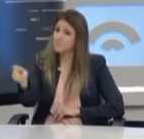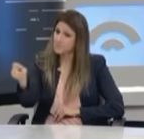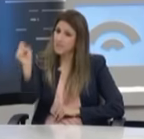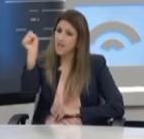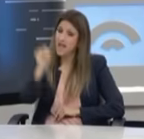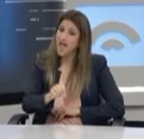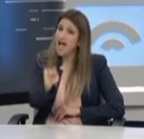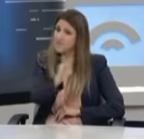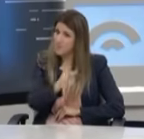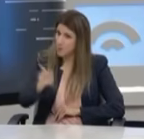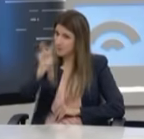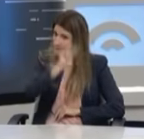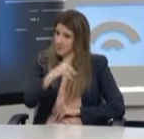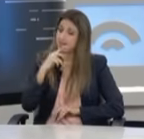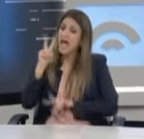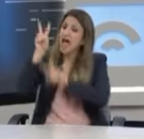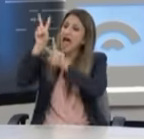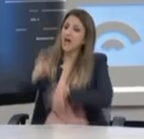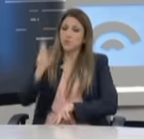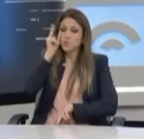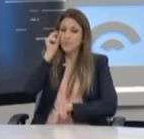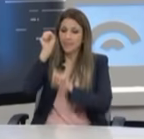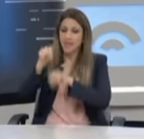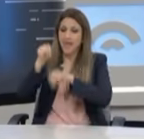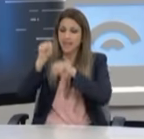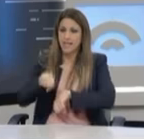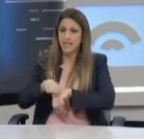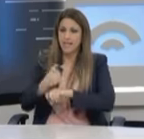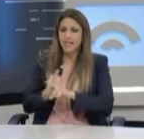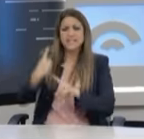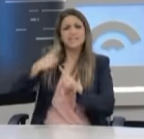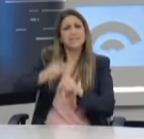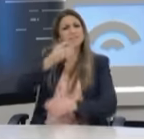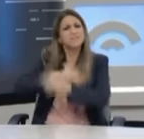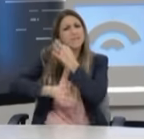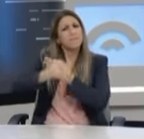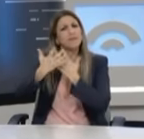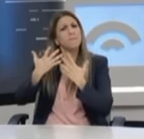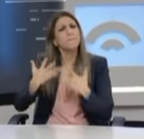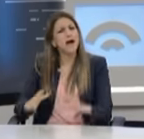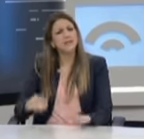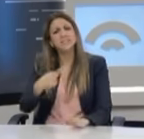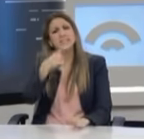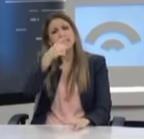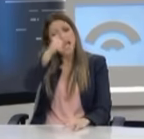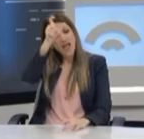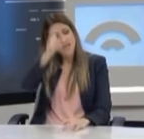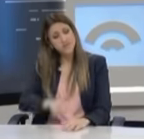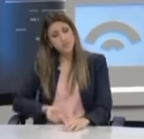Όχι μόνο να αναγνωριστούν τα Σκόπια ως Μακεδονία. Τι μας είπατε, κυρία μου? Ότι ήσασταν